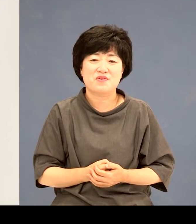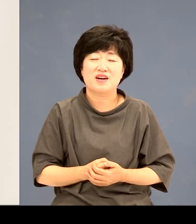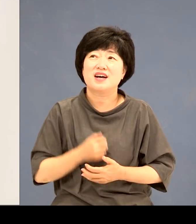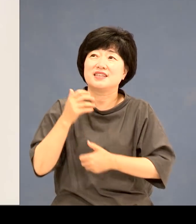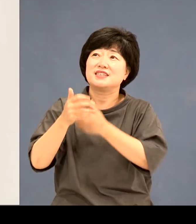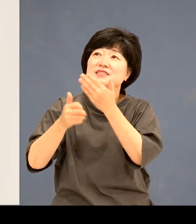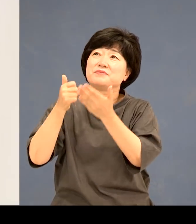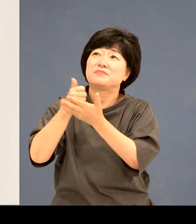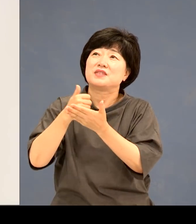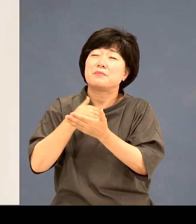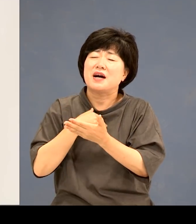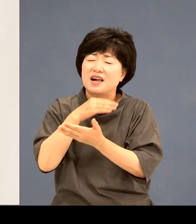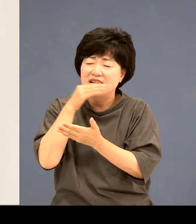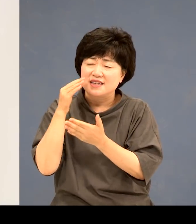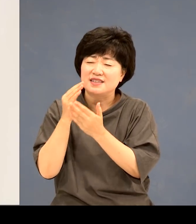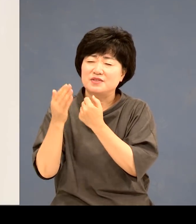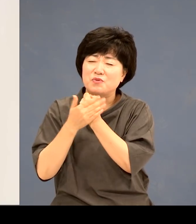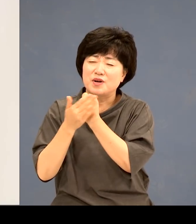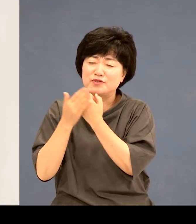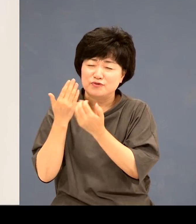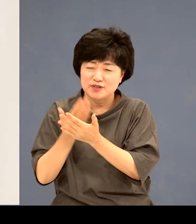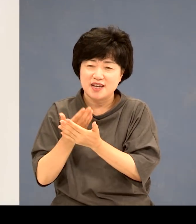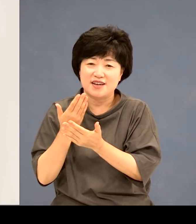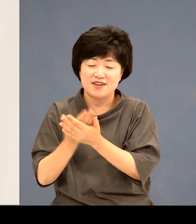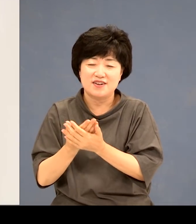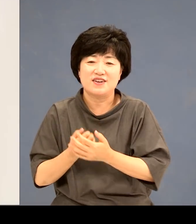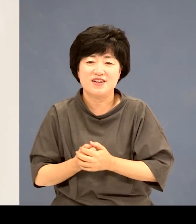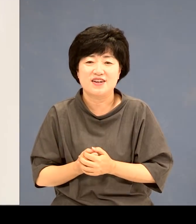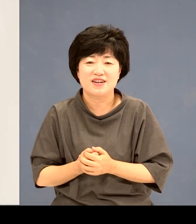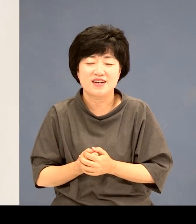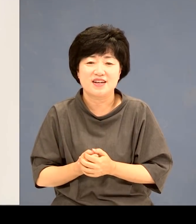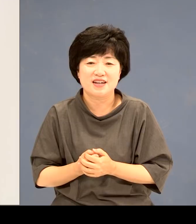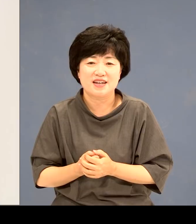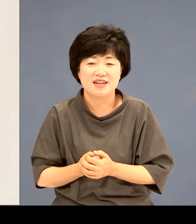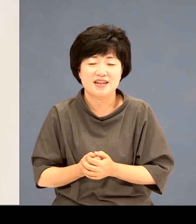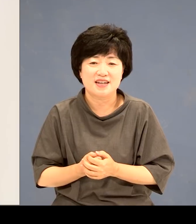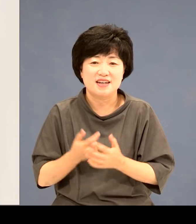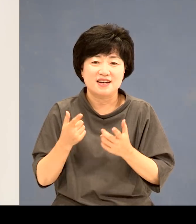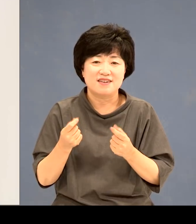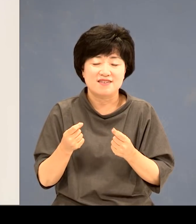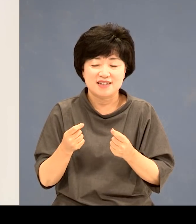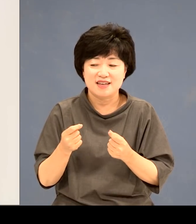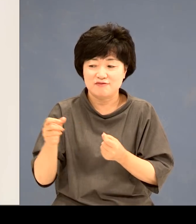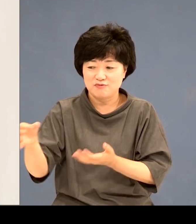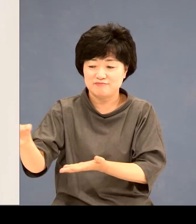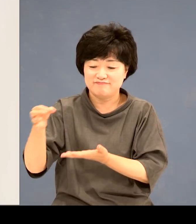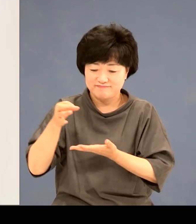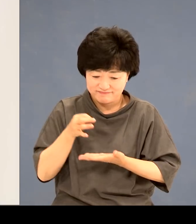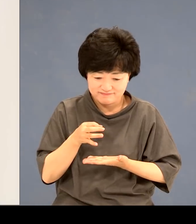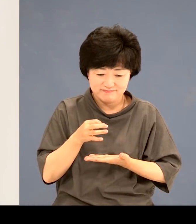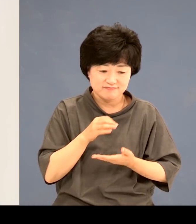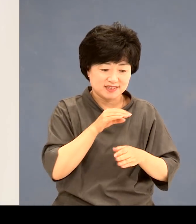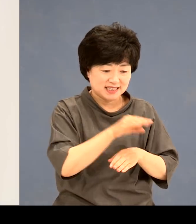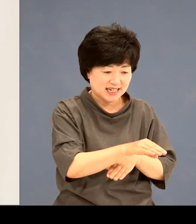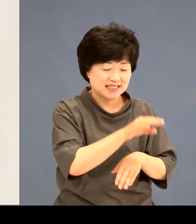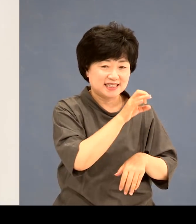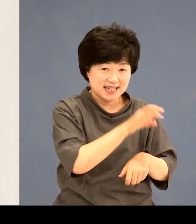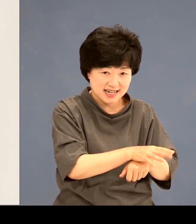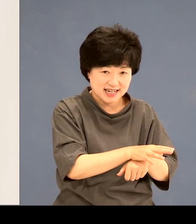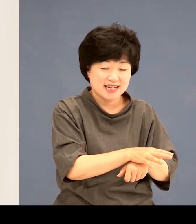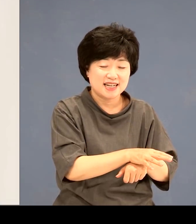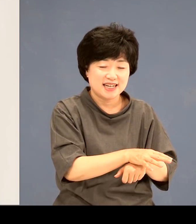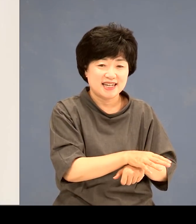싫어하고 하나님 제발 도와주세요. 이제 그렇게 해서 하나님이 그렇게 이제 비용을 공급해